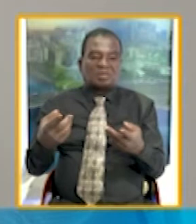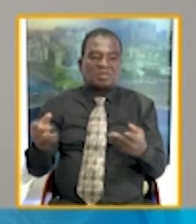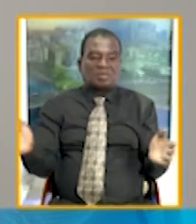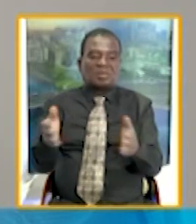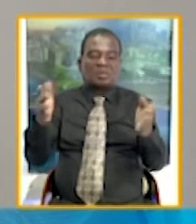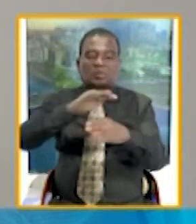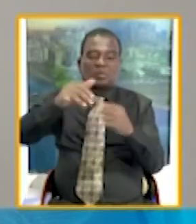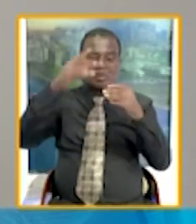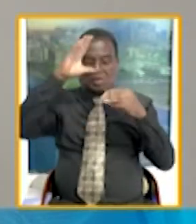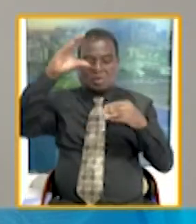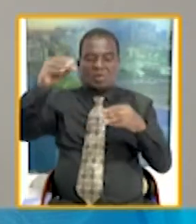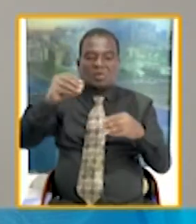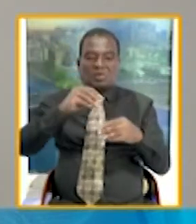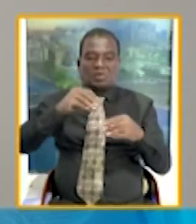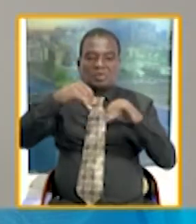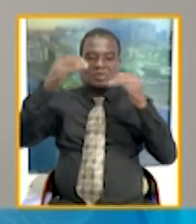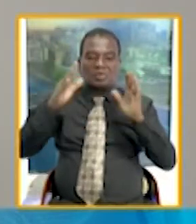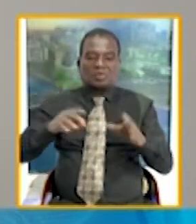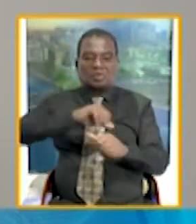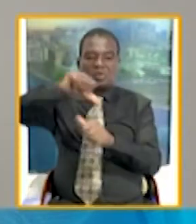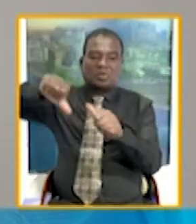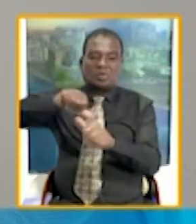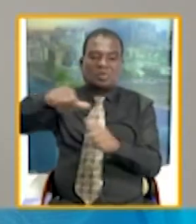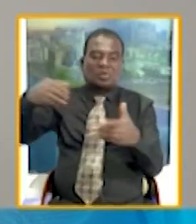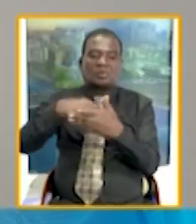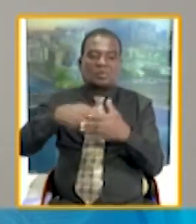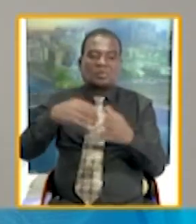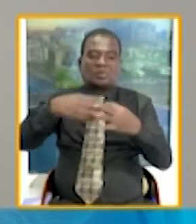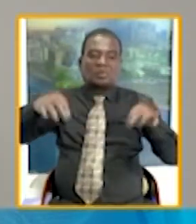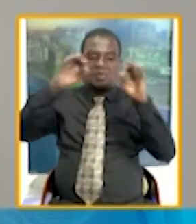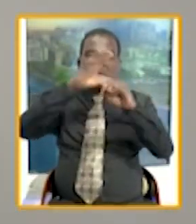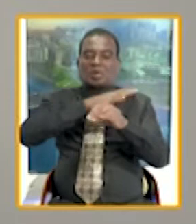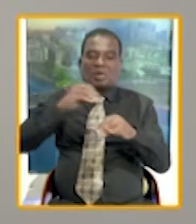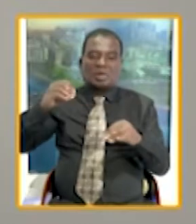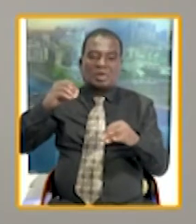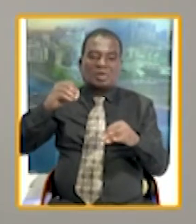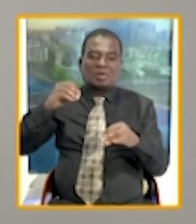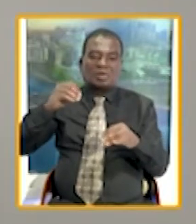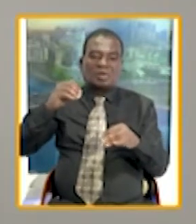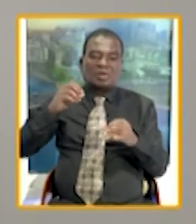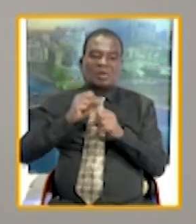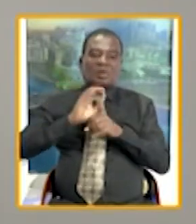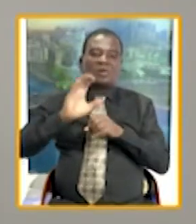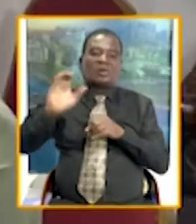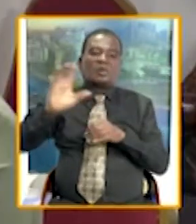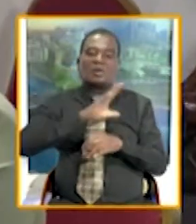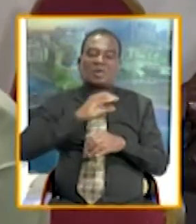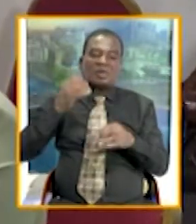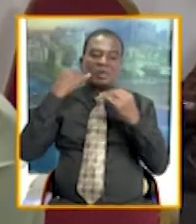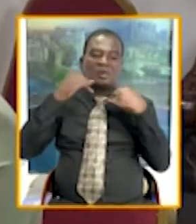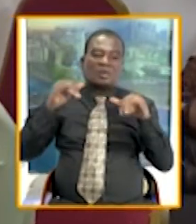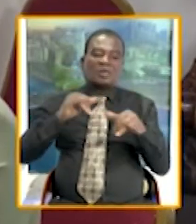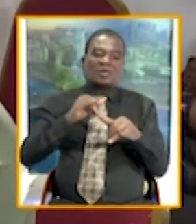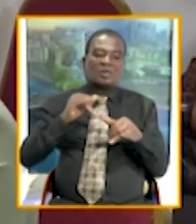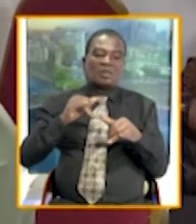médias autour des nouveaux enjeux qui sont les législatives d'ici mars, la publication d'informations, la lutte contre